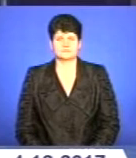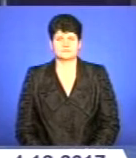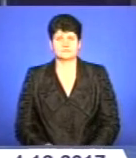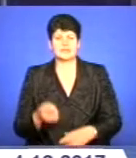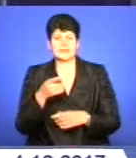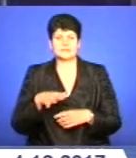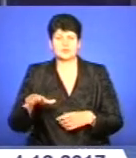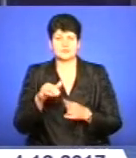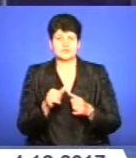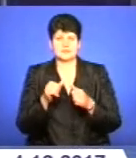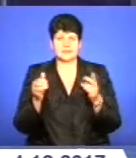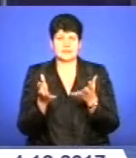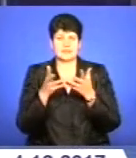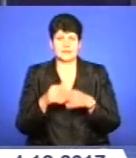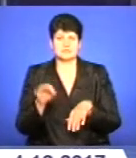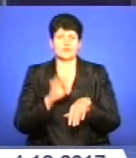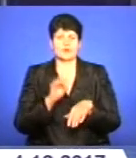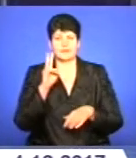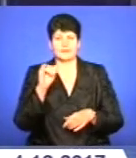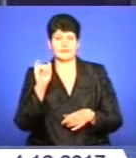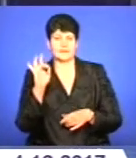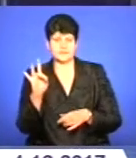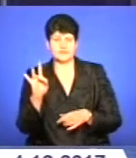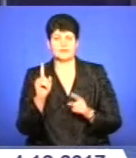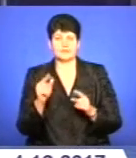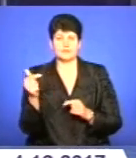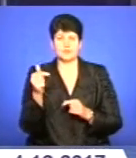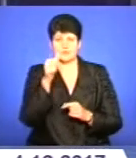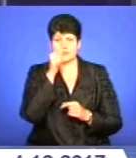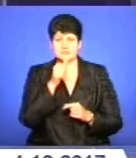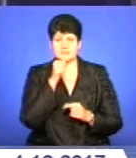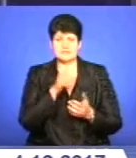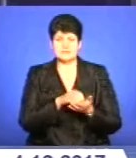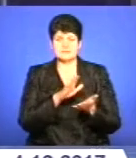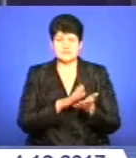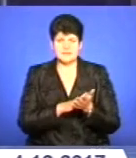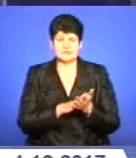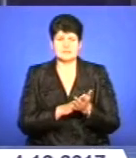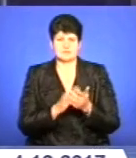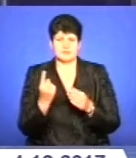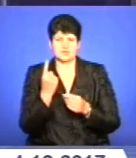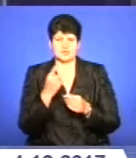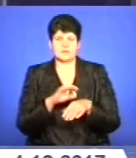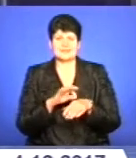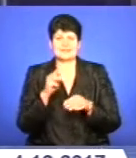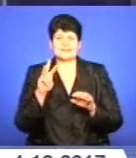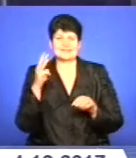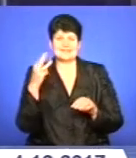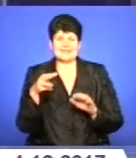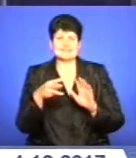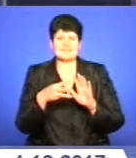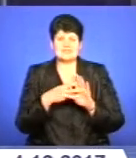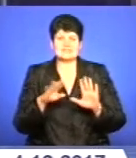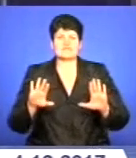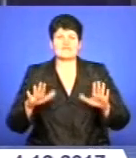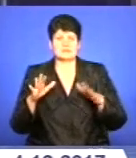На Тернопільщині зросла кількість хворих на кір. Лише в грудні медики зафіксували за первинним діагнозом 38 випадків